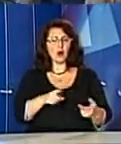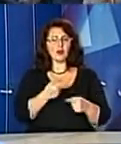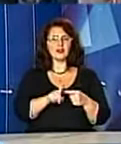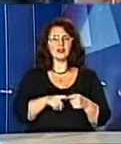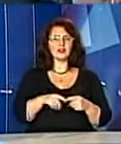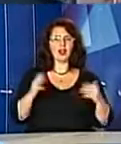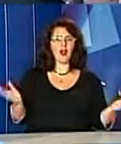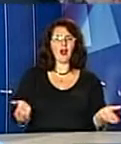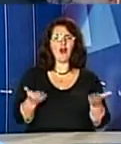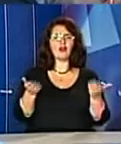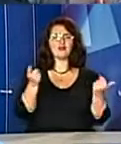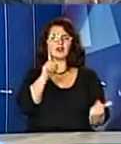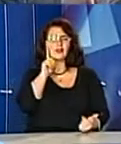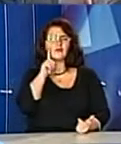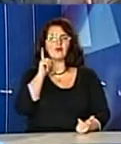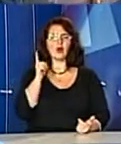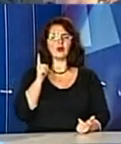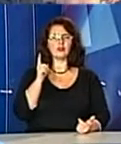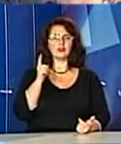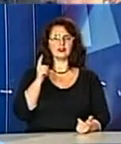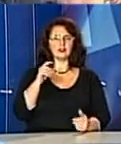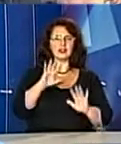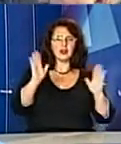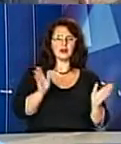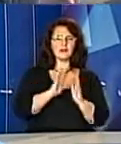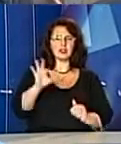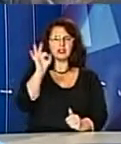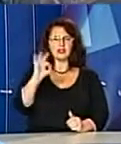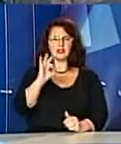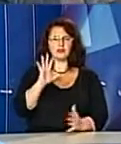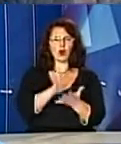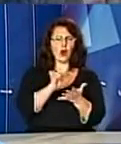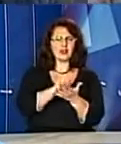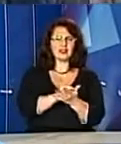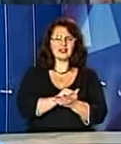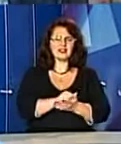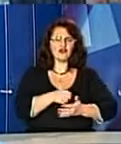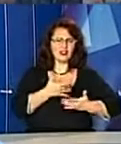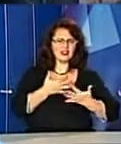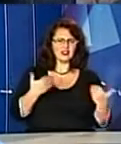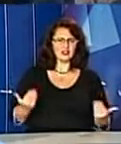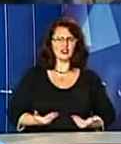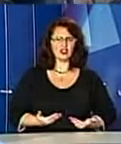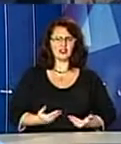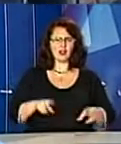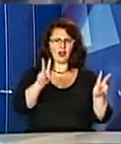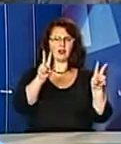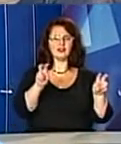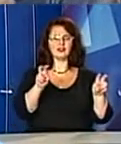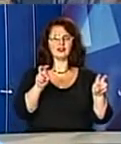оспівування молодості, пісня про незнищенність матерії, тема